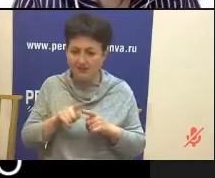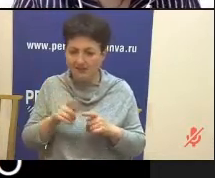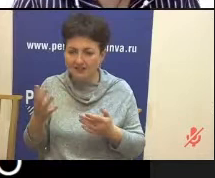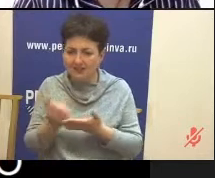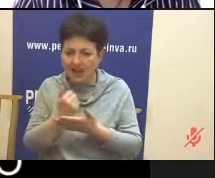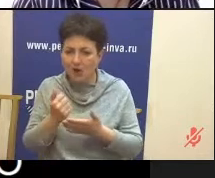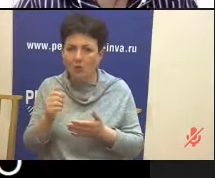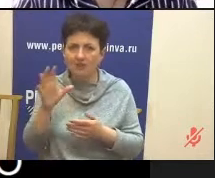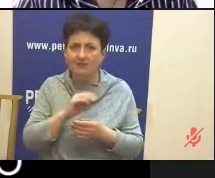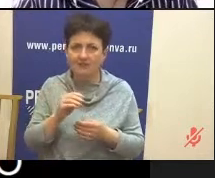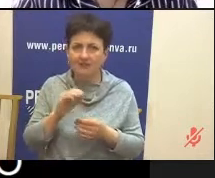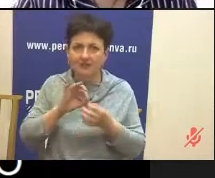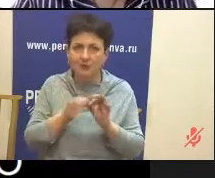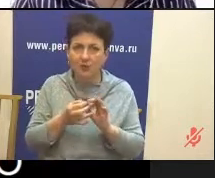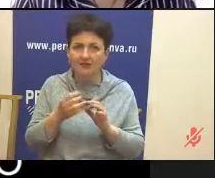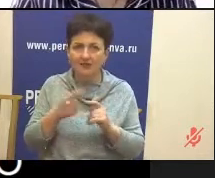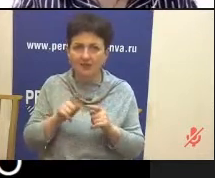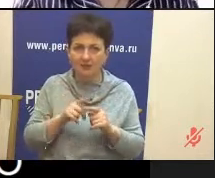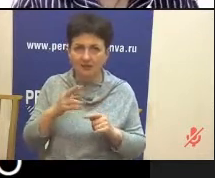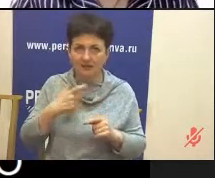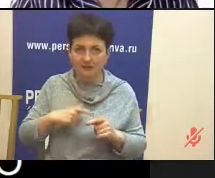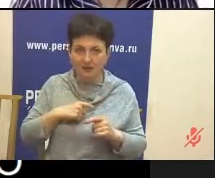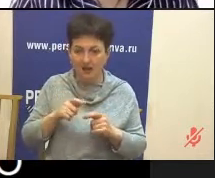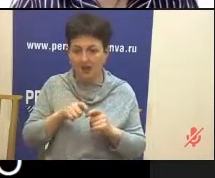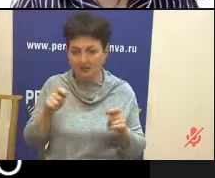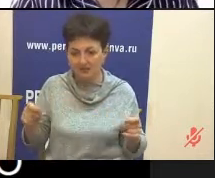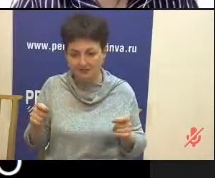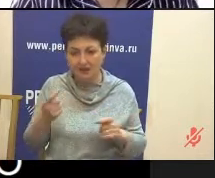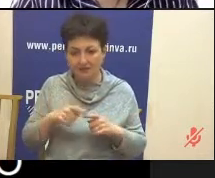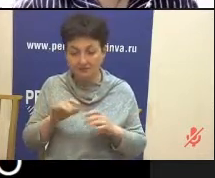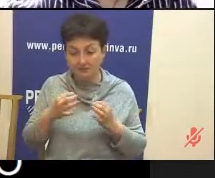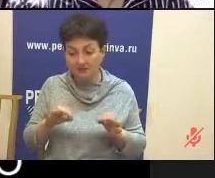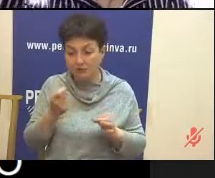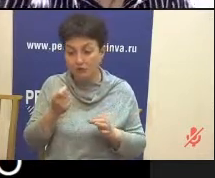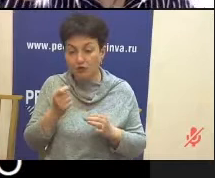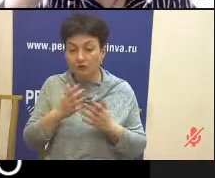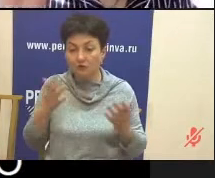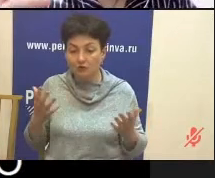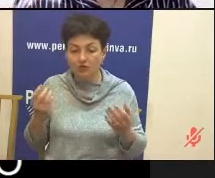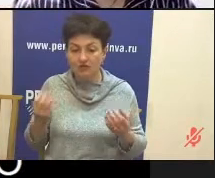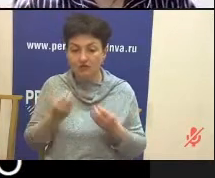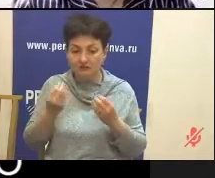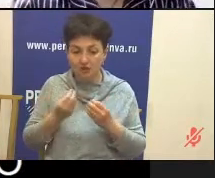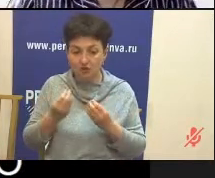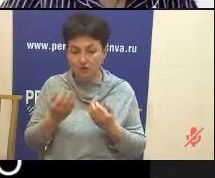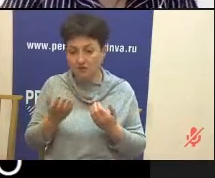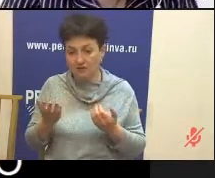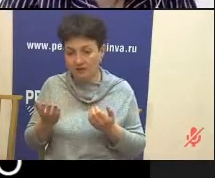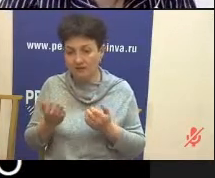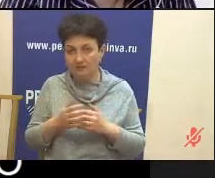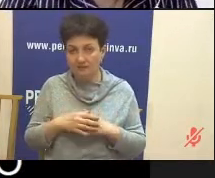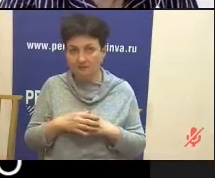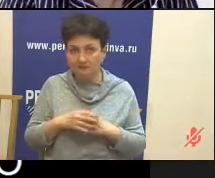НКО. И для меня сейчас все эти находки, все эти нюансы, которые я для себя открываю, они позволяют мне, может быть, чуть